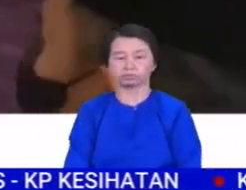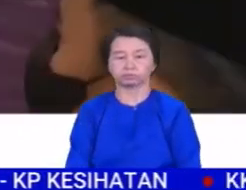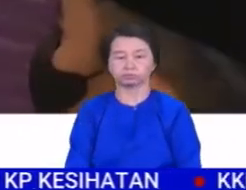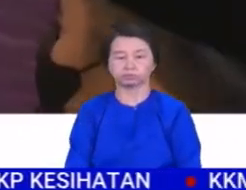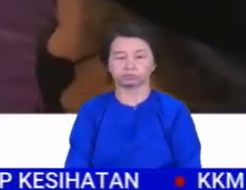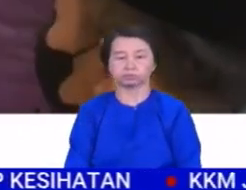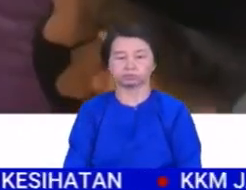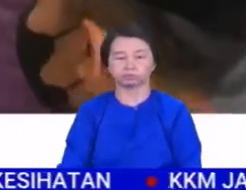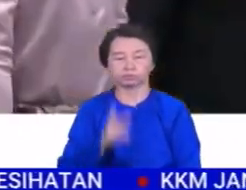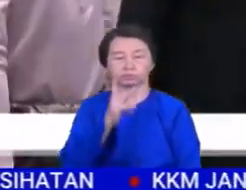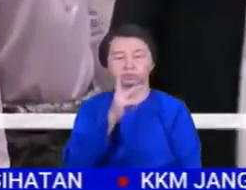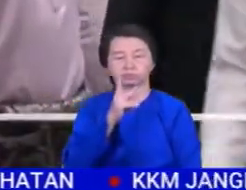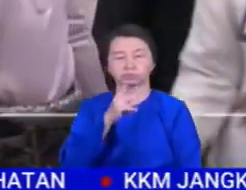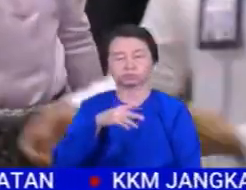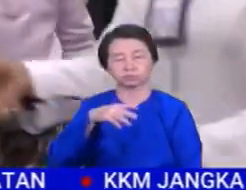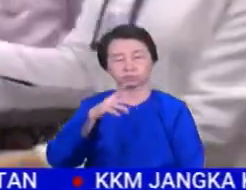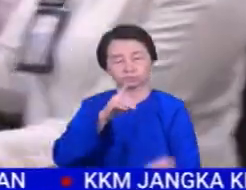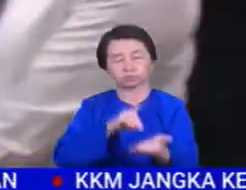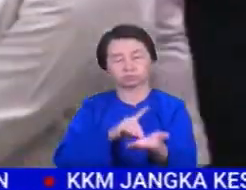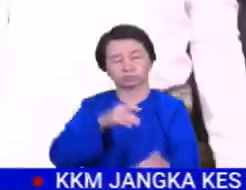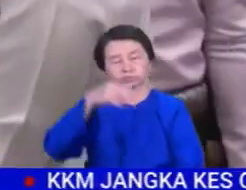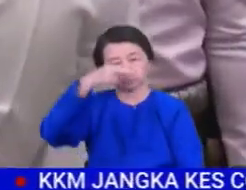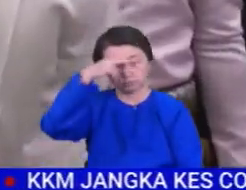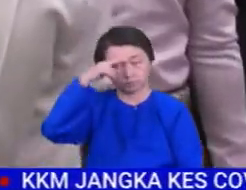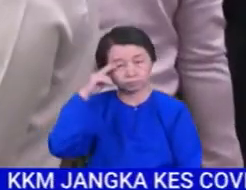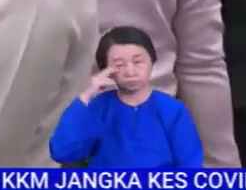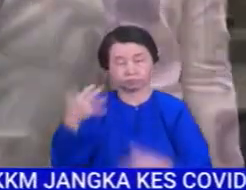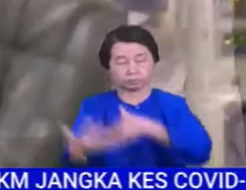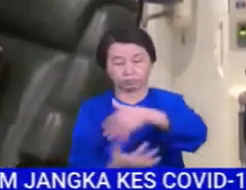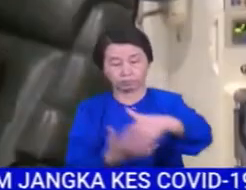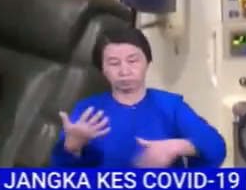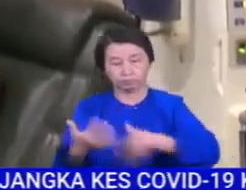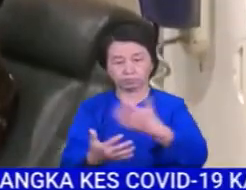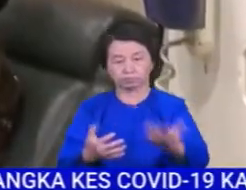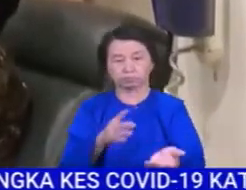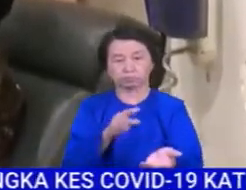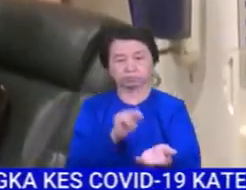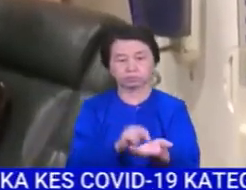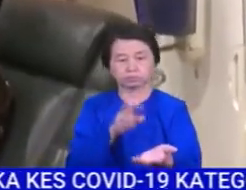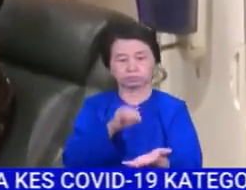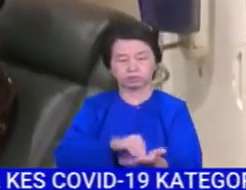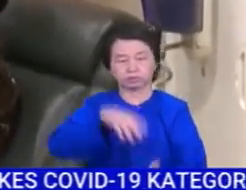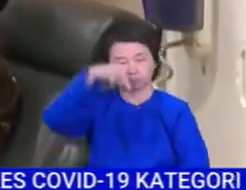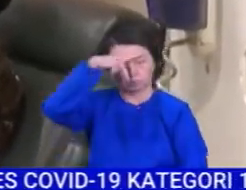Tan Sri Dr. Nur Hisham terdahulu menyantuni petugas kesihatan di Hospital Putrajaya.